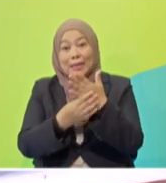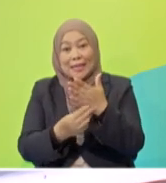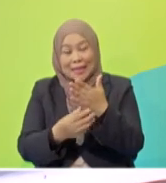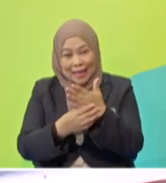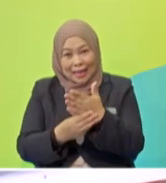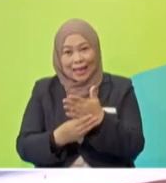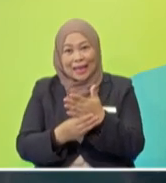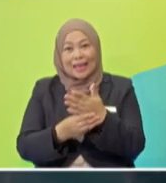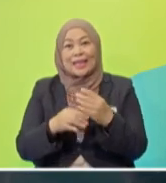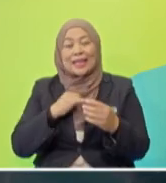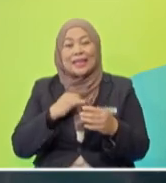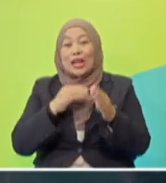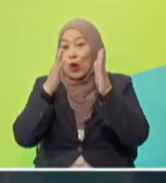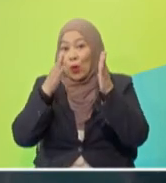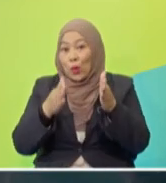manusia